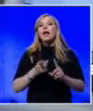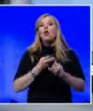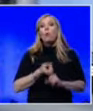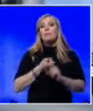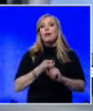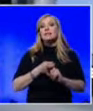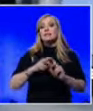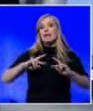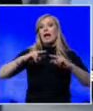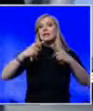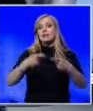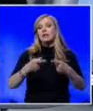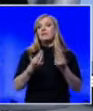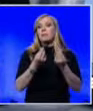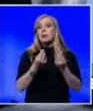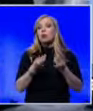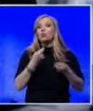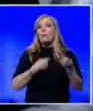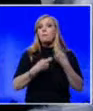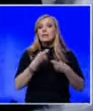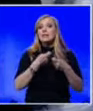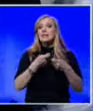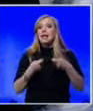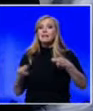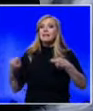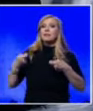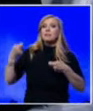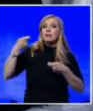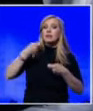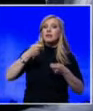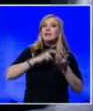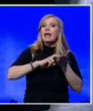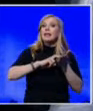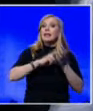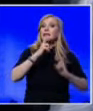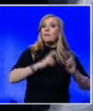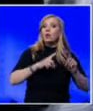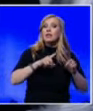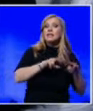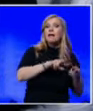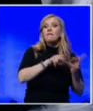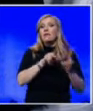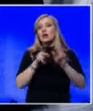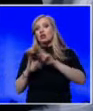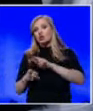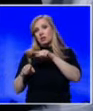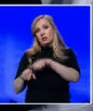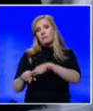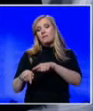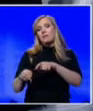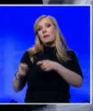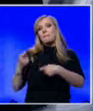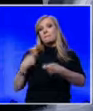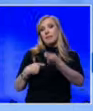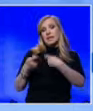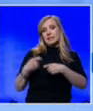са пари, които бизнесът е надплатил на енергийните производители и те просто се връщат там, откъдето са